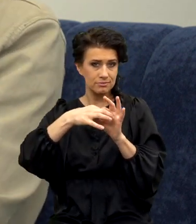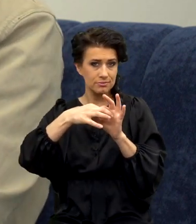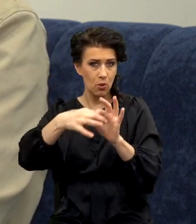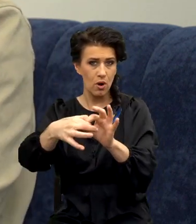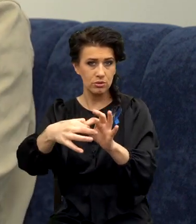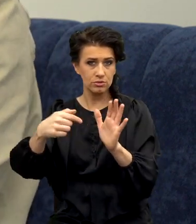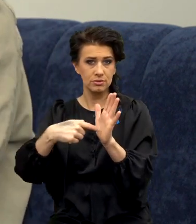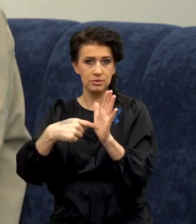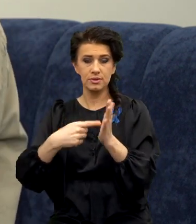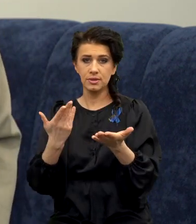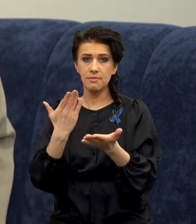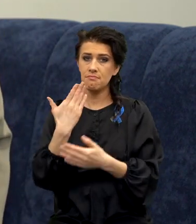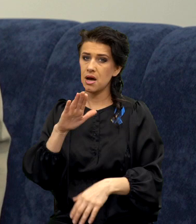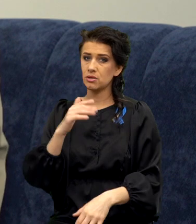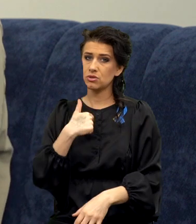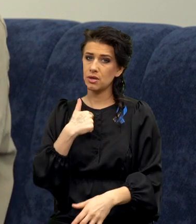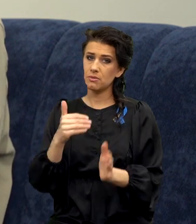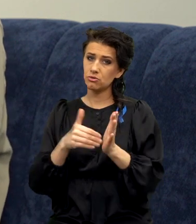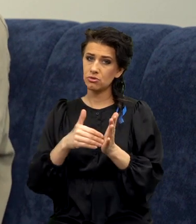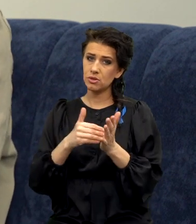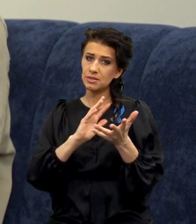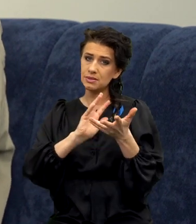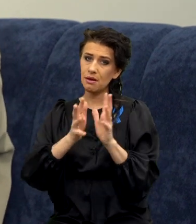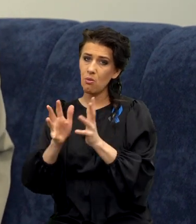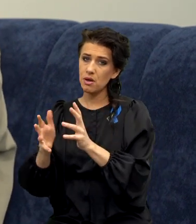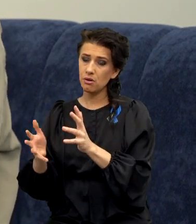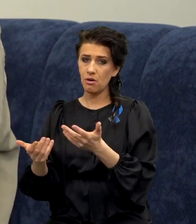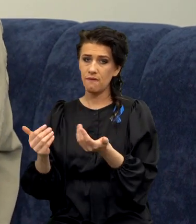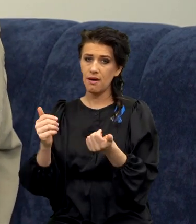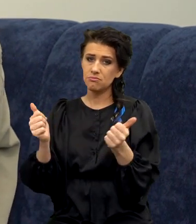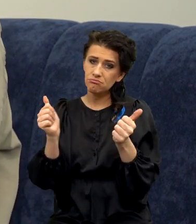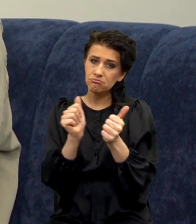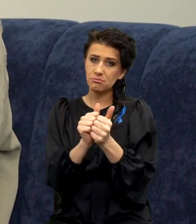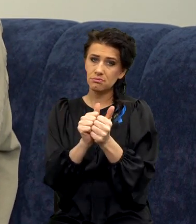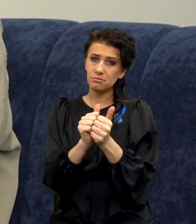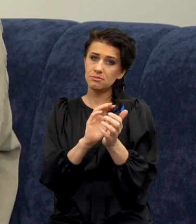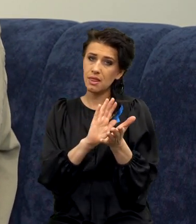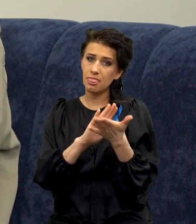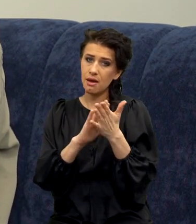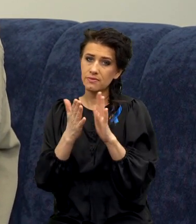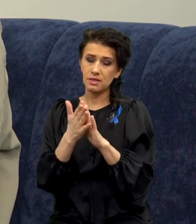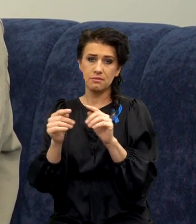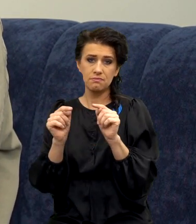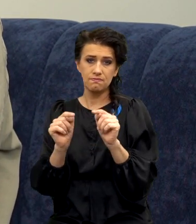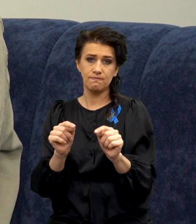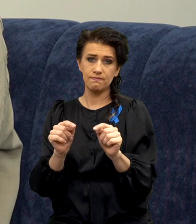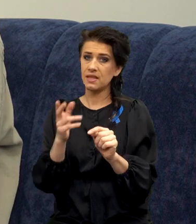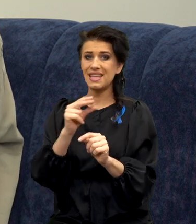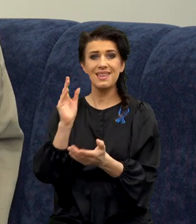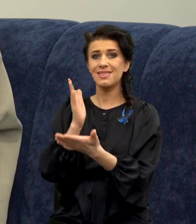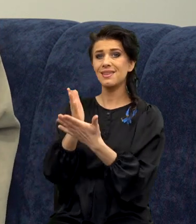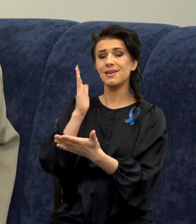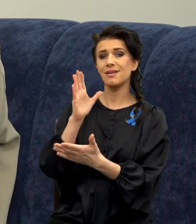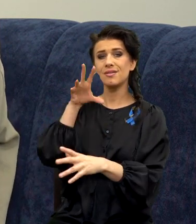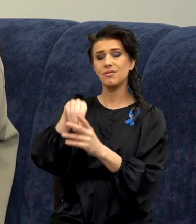tak bardzo potrzebuję, żeby też zaopiekować się tym aspektem, że to nie tylko trauma, ale